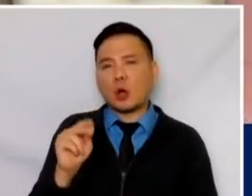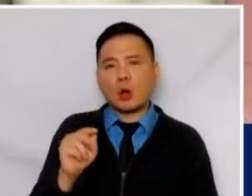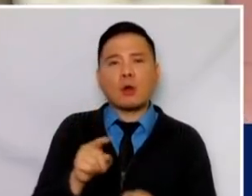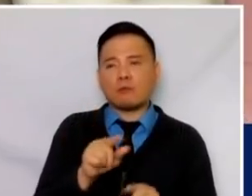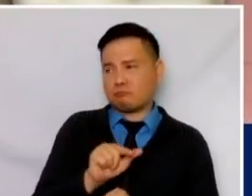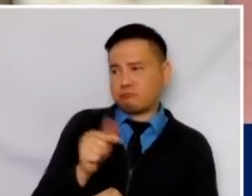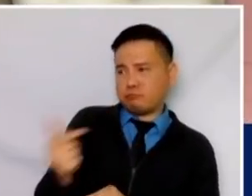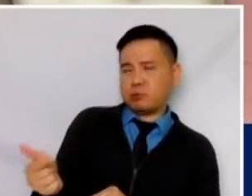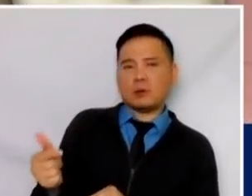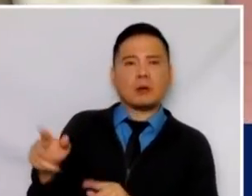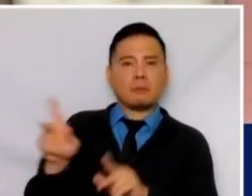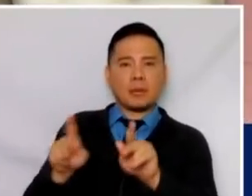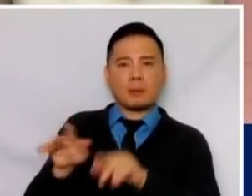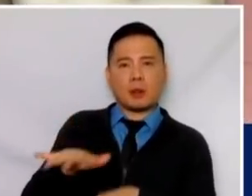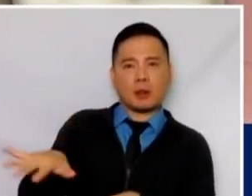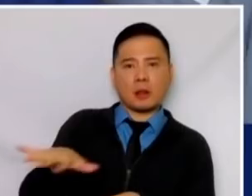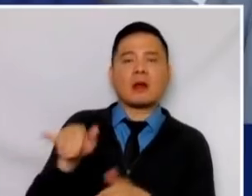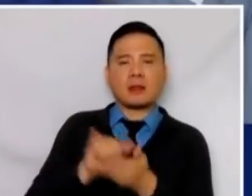nakopya sa mundo,